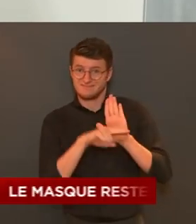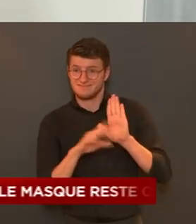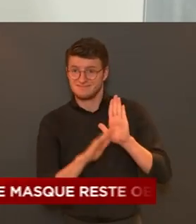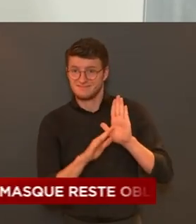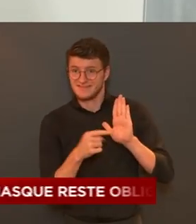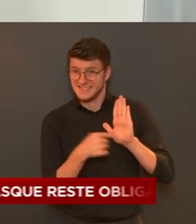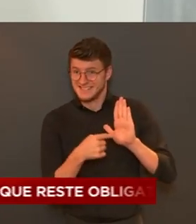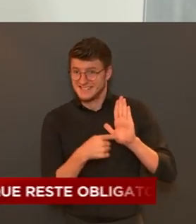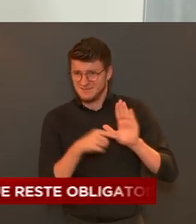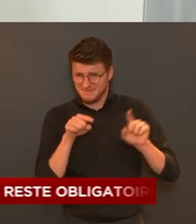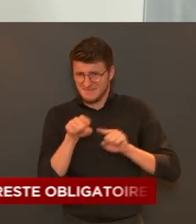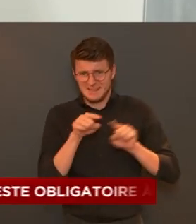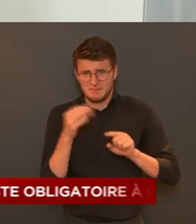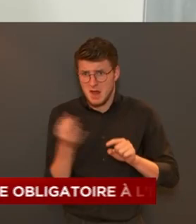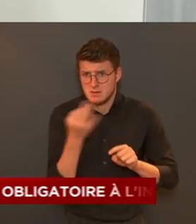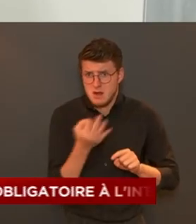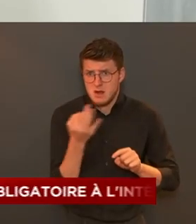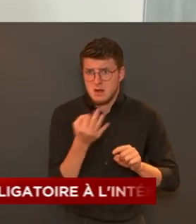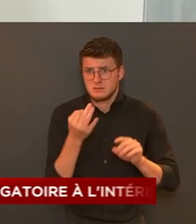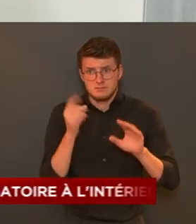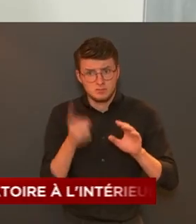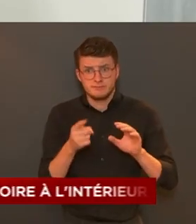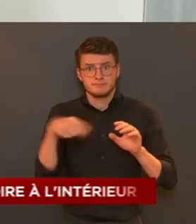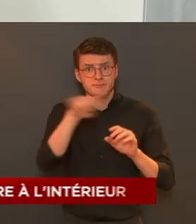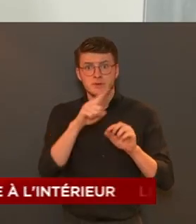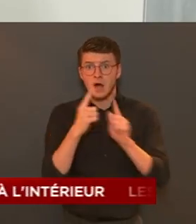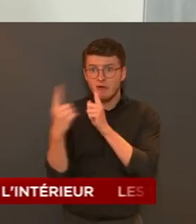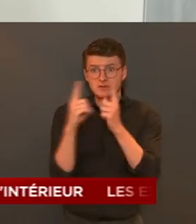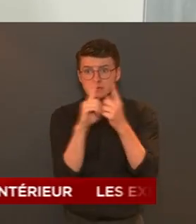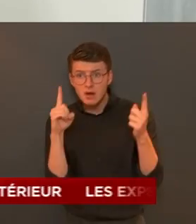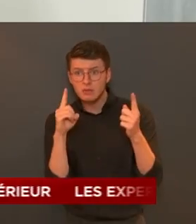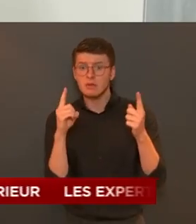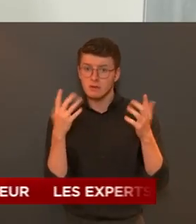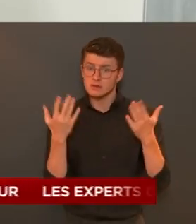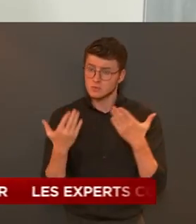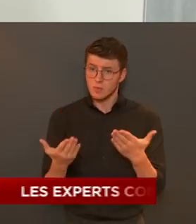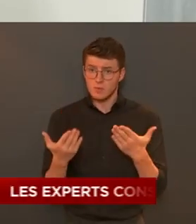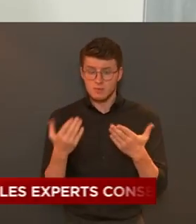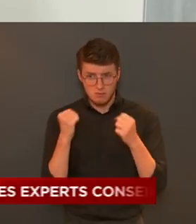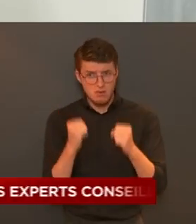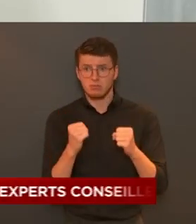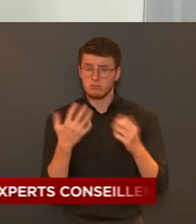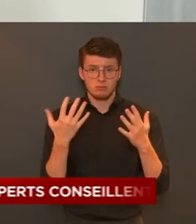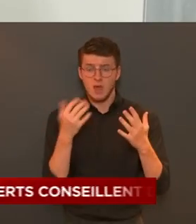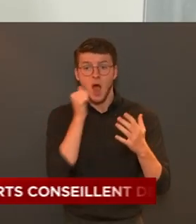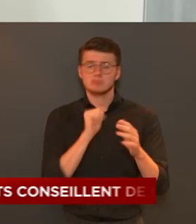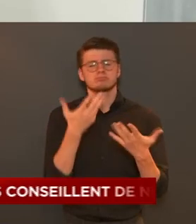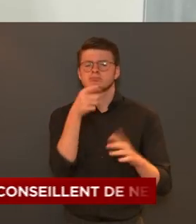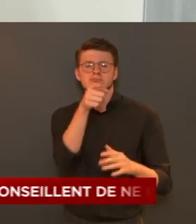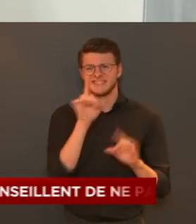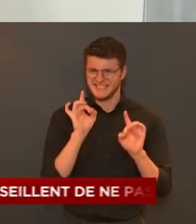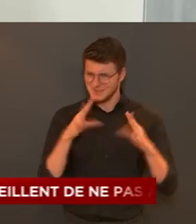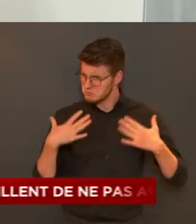Les règles de quarantaine montrent combien il est important de garder les distances de sécurité.